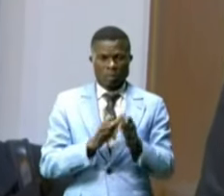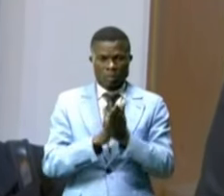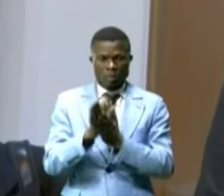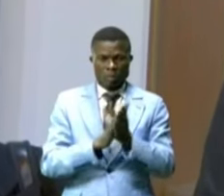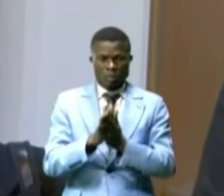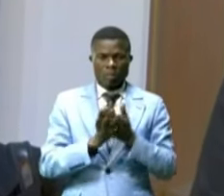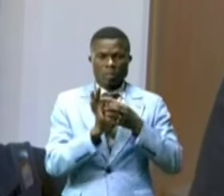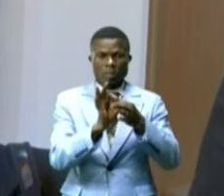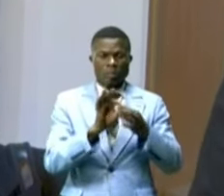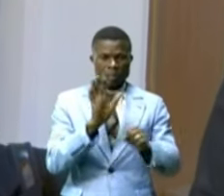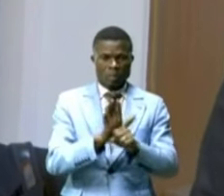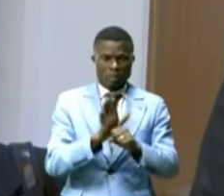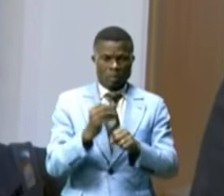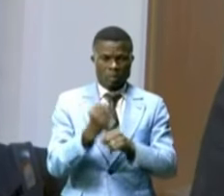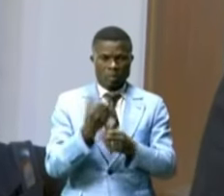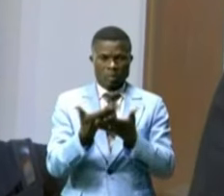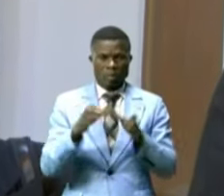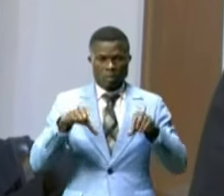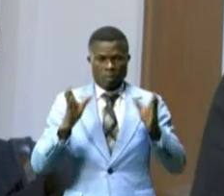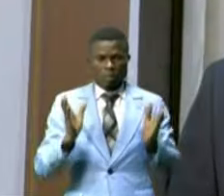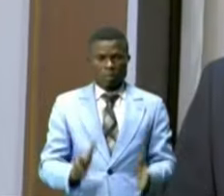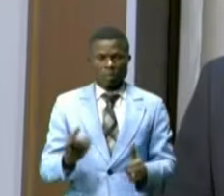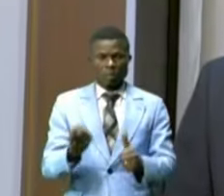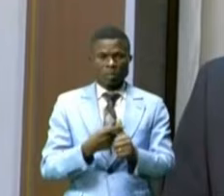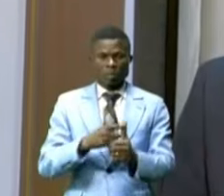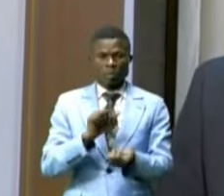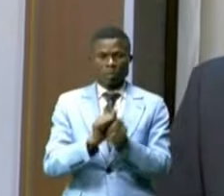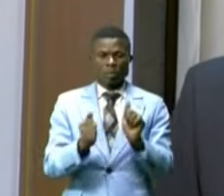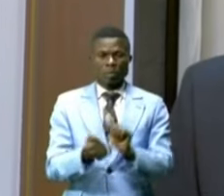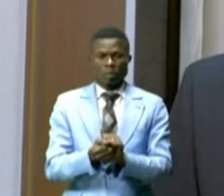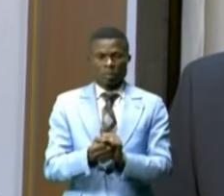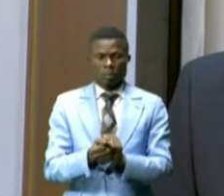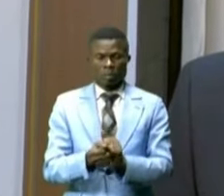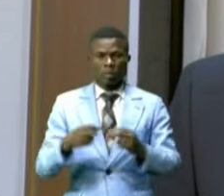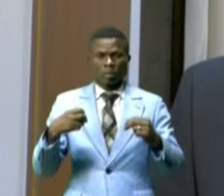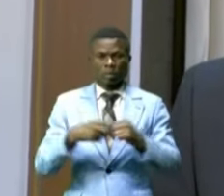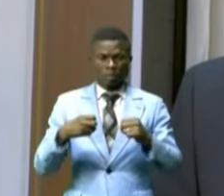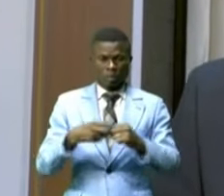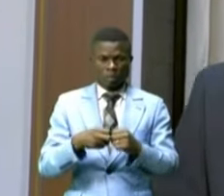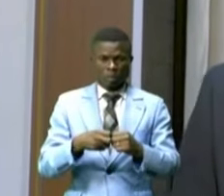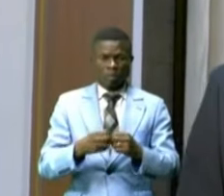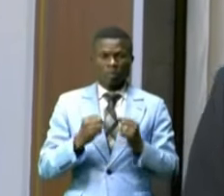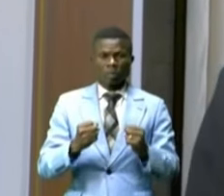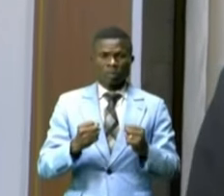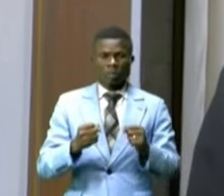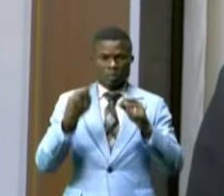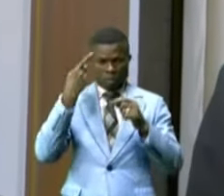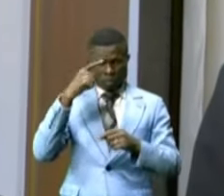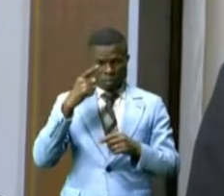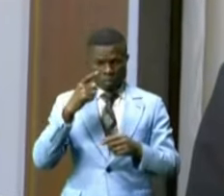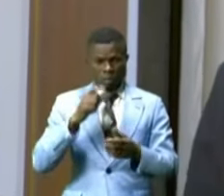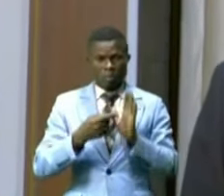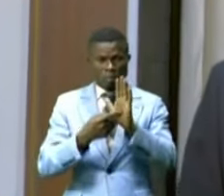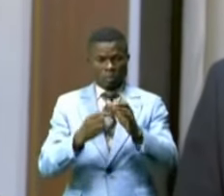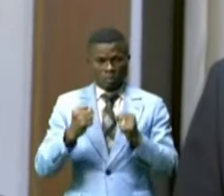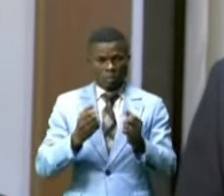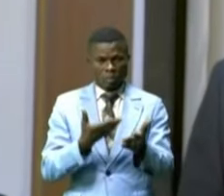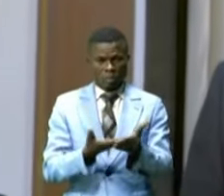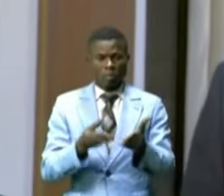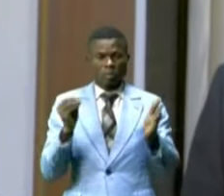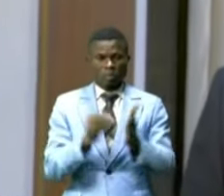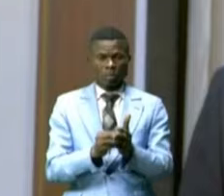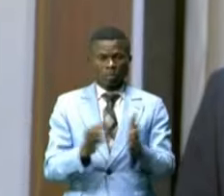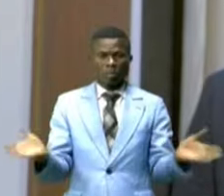coopérer davantage avec la partie congolaise, surtout dans le domaine de l'énergie durable pour augmenter son efficacité, ainsi que